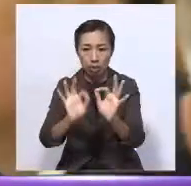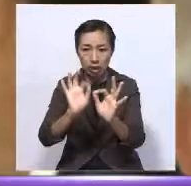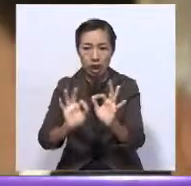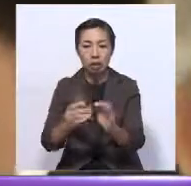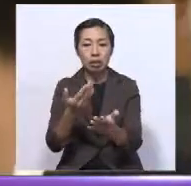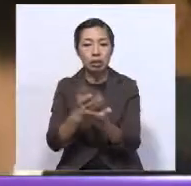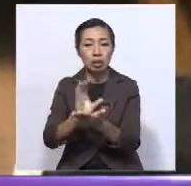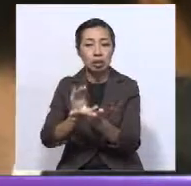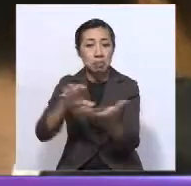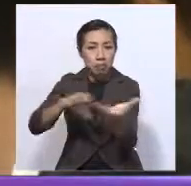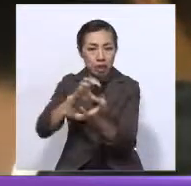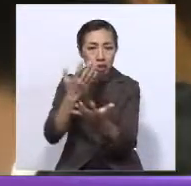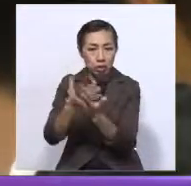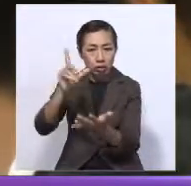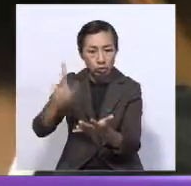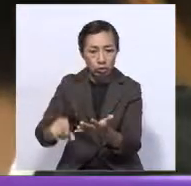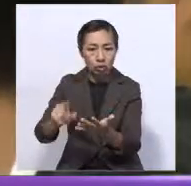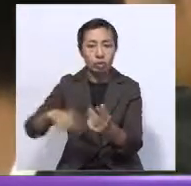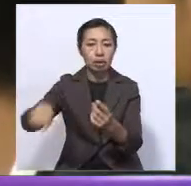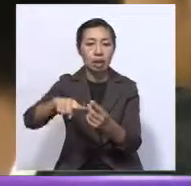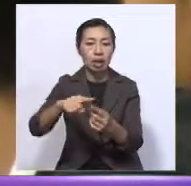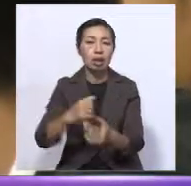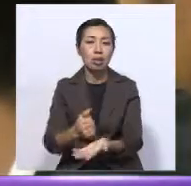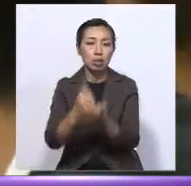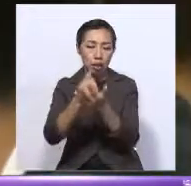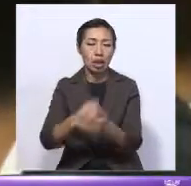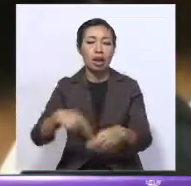และลดต้นทุนในการผลิตเพื่อให้เกิดความมั่นคงทาง